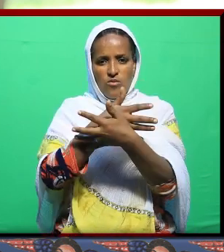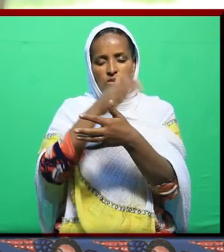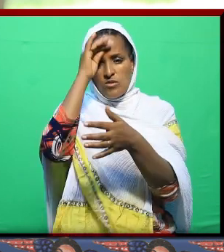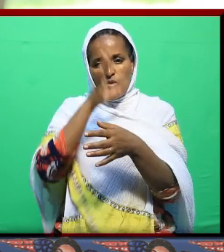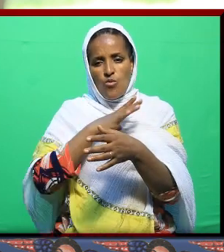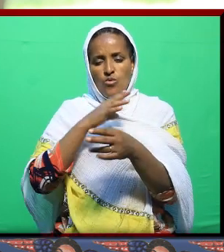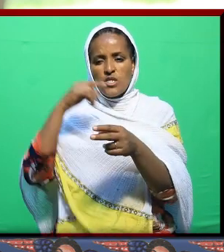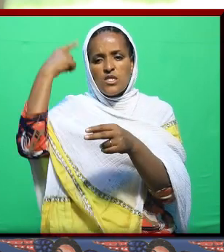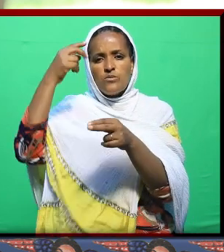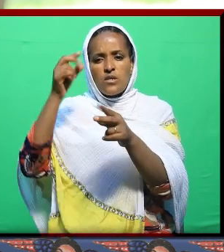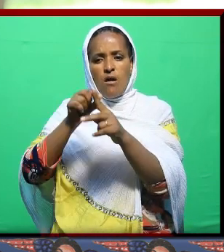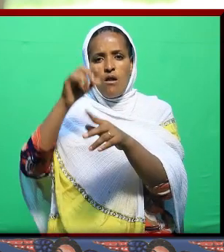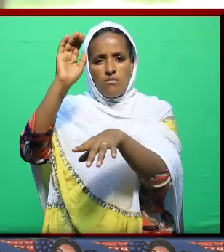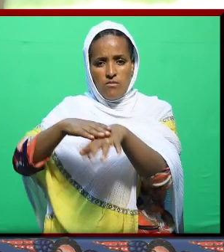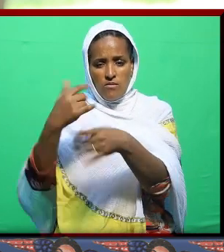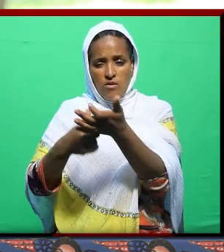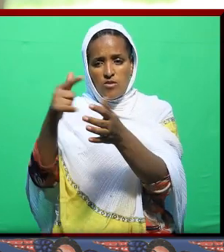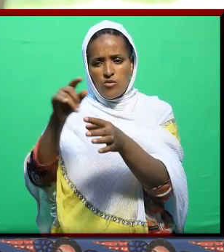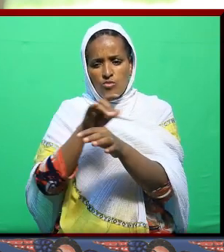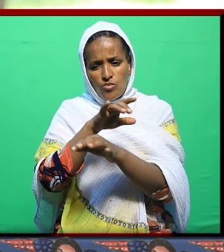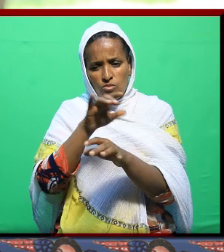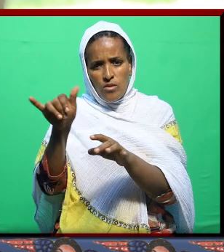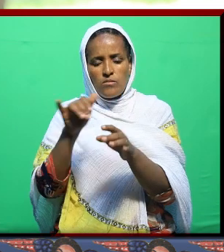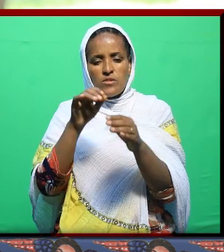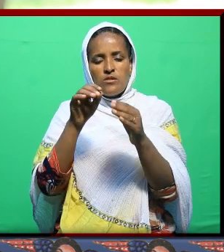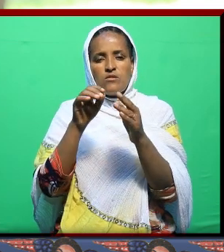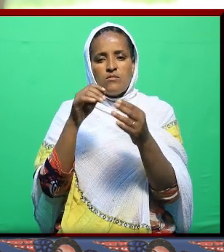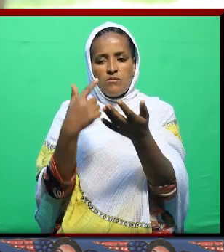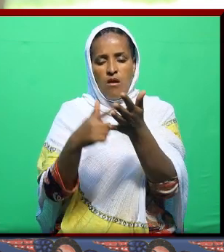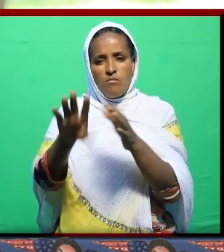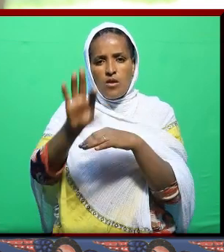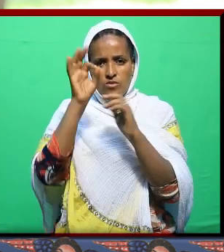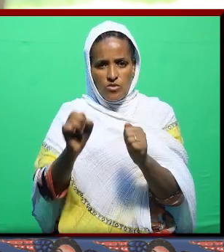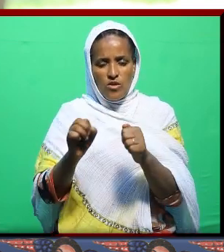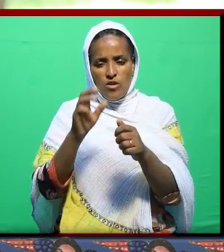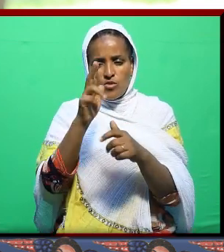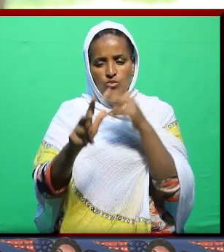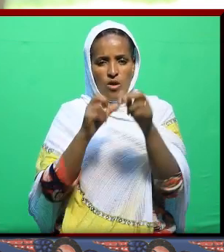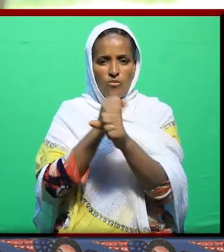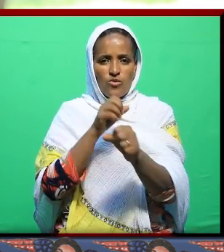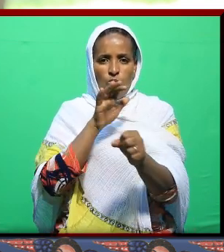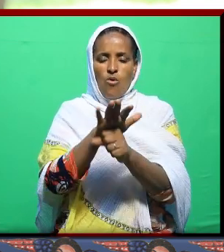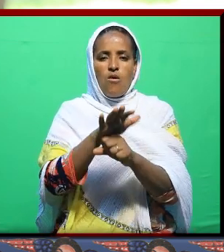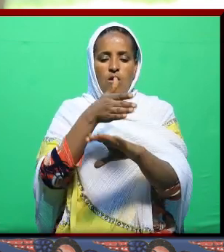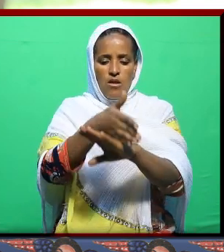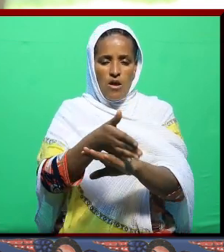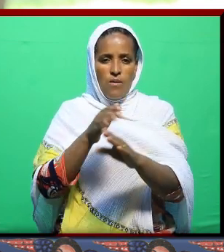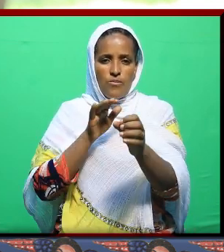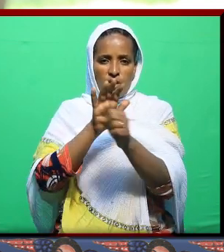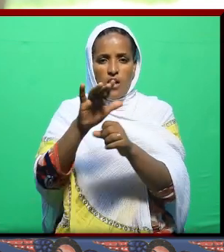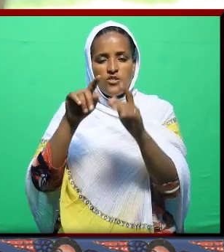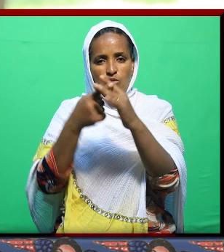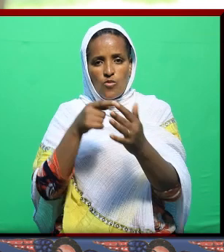ሰዎች ምናምን ብለን የምንጠራቸው አሉ። እነዚህ ሳይቀሩ ያገኙታል። ከሶስት አመት በኋላ ብቃት ይጀምራሉ ተብሎ